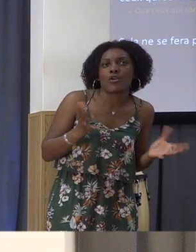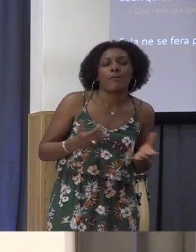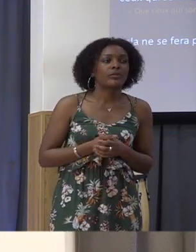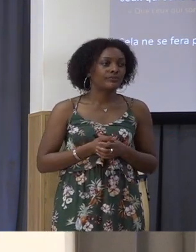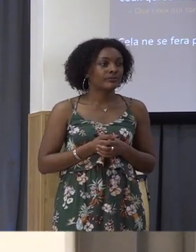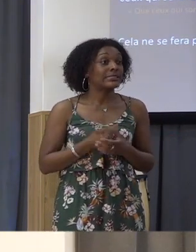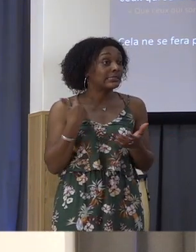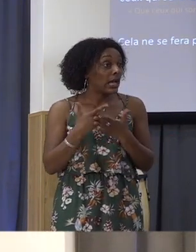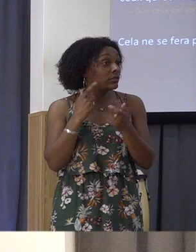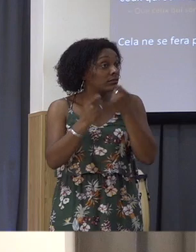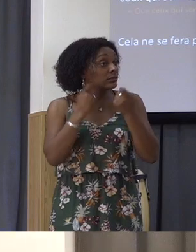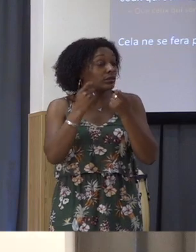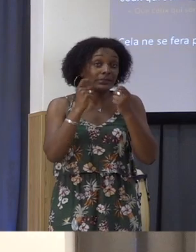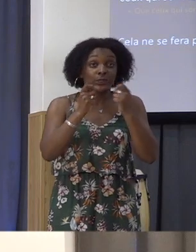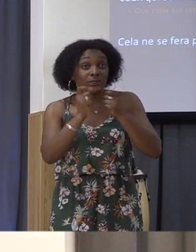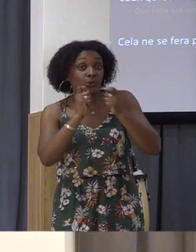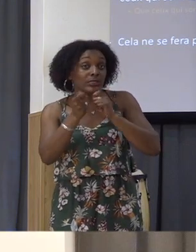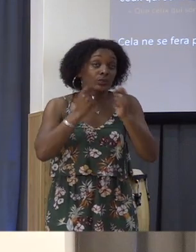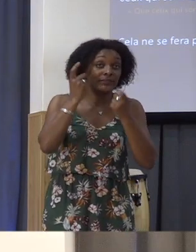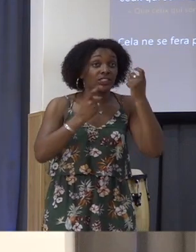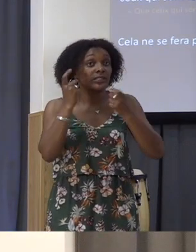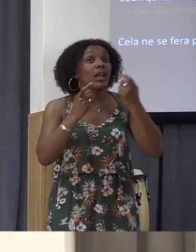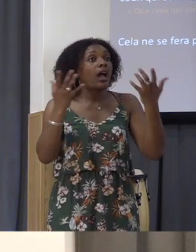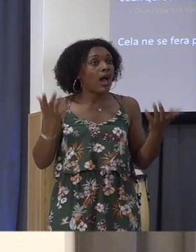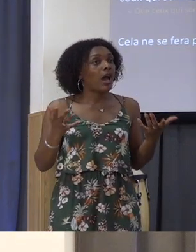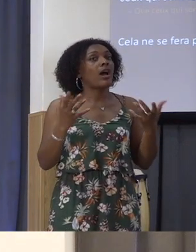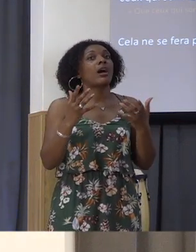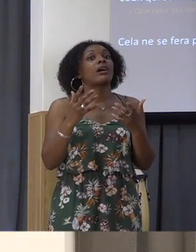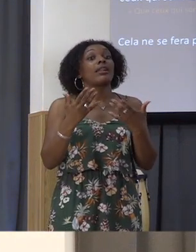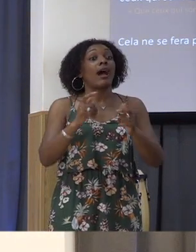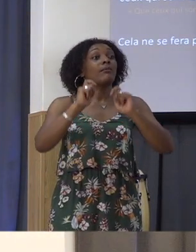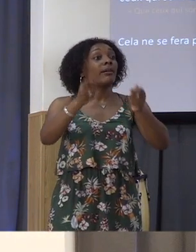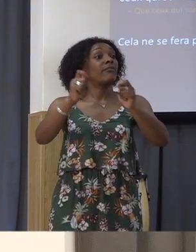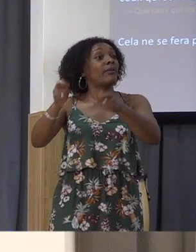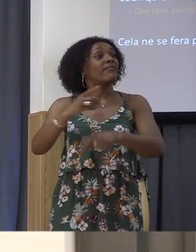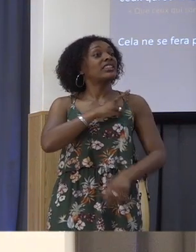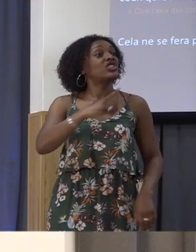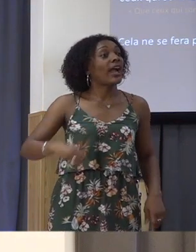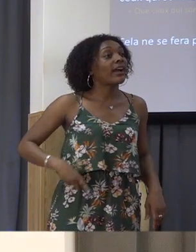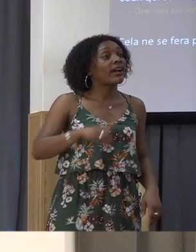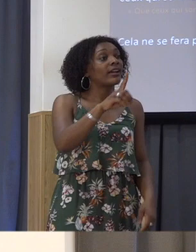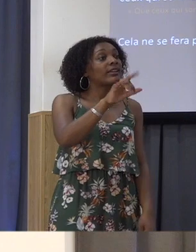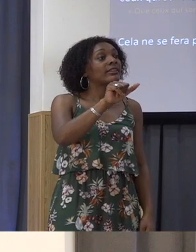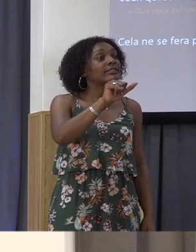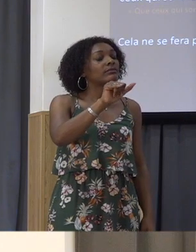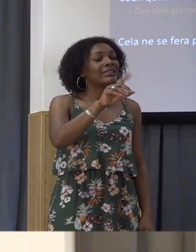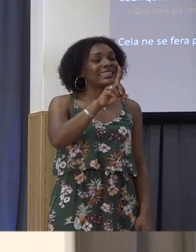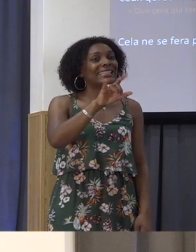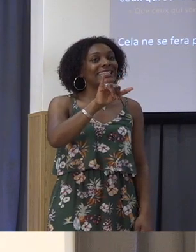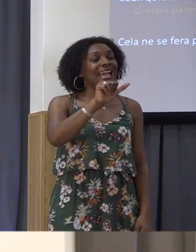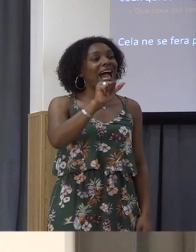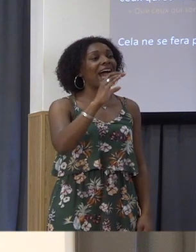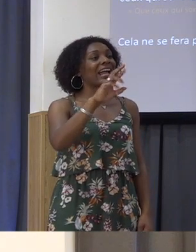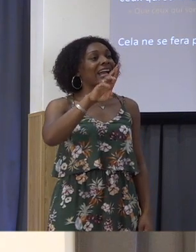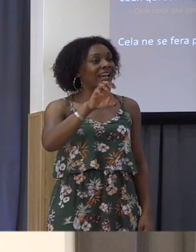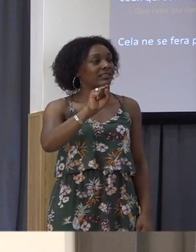Et c'est de la résolution de ce problème qu'il y a eu l'institution des diacres dans l'Église. Jésus n'a pas